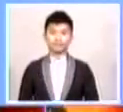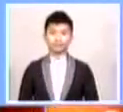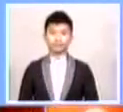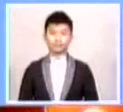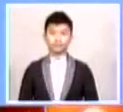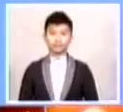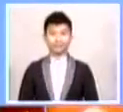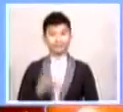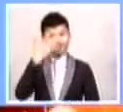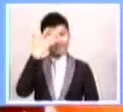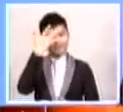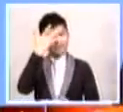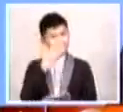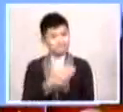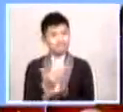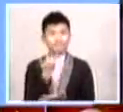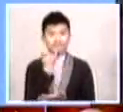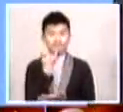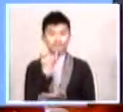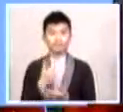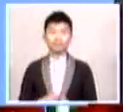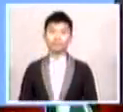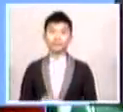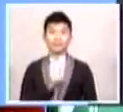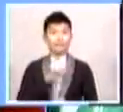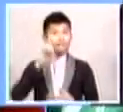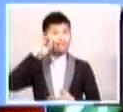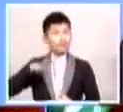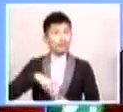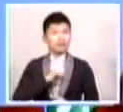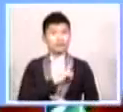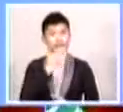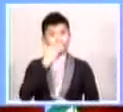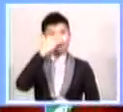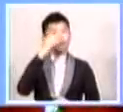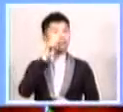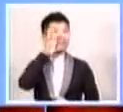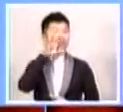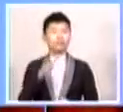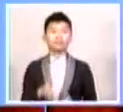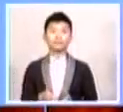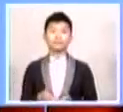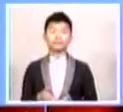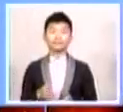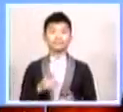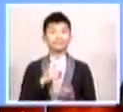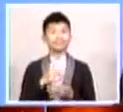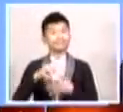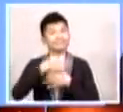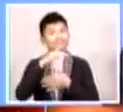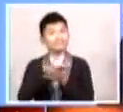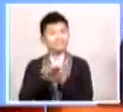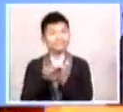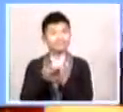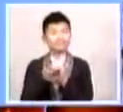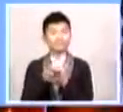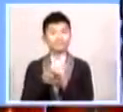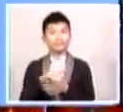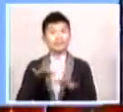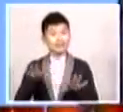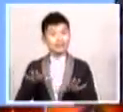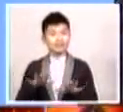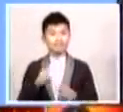渡过难关，开创属于台湾人的骄傲跟光荣。亲爱的国人同胞，现在轮